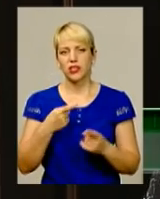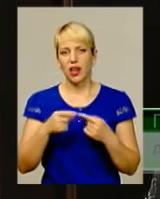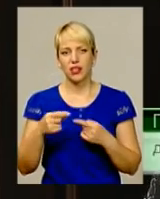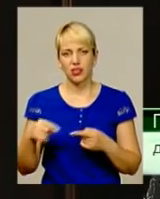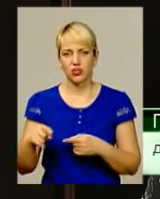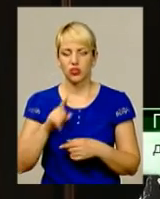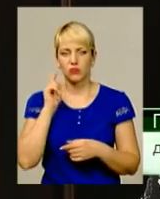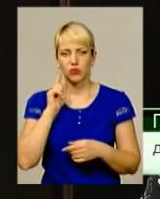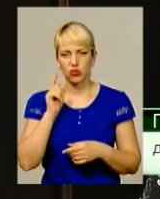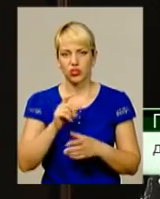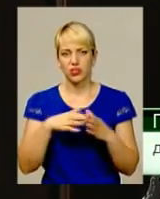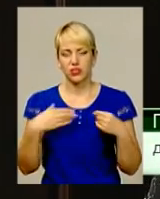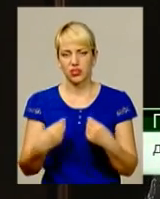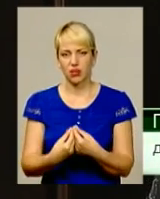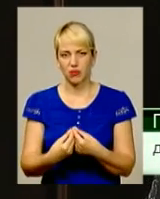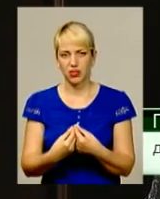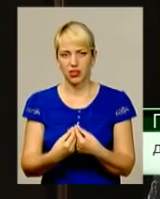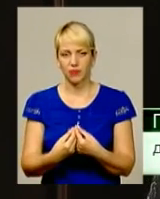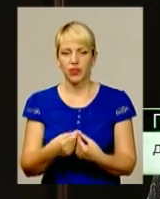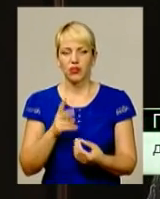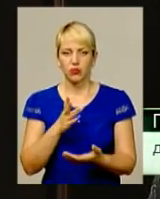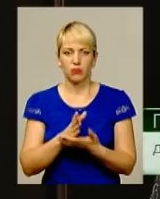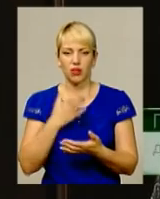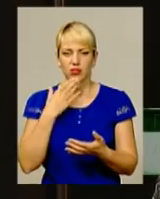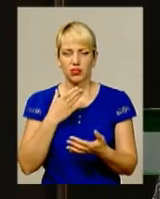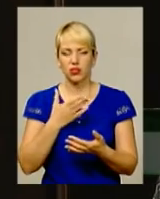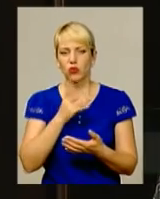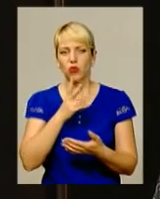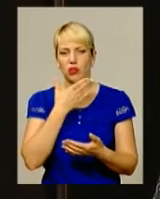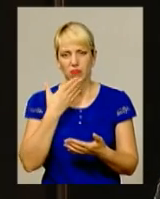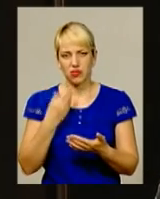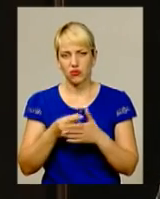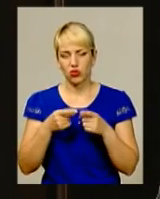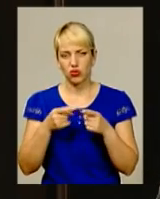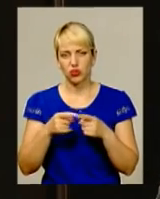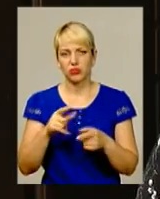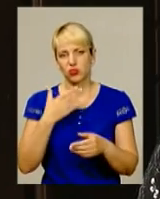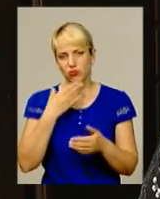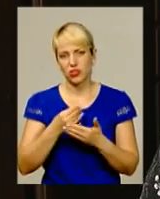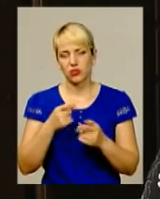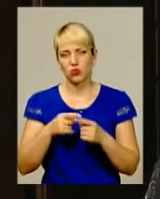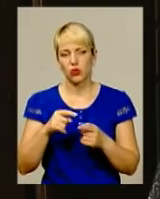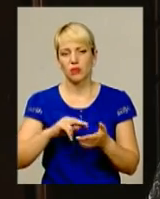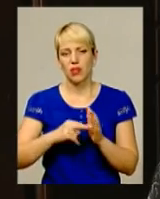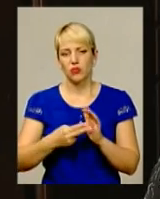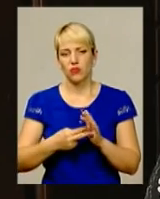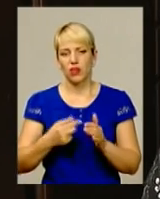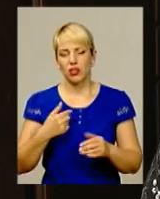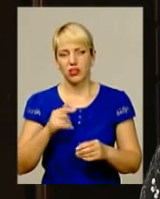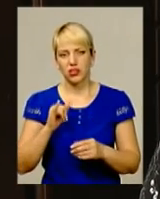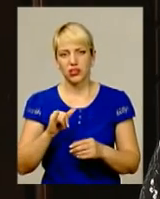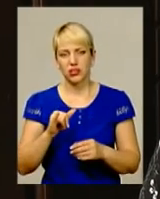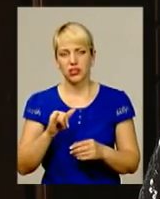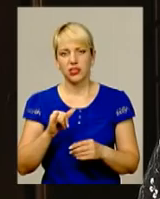всі сім'ї молоді, які не мають житла, хотіли мати свій куточок. Планували